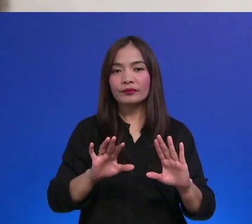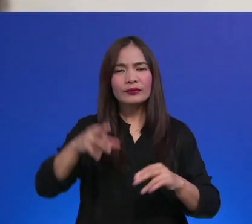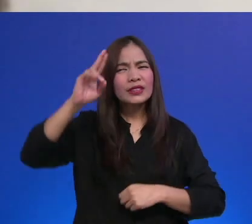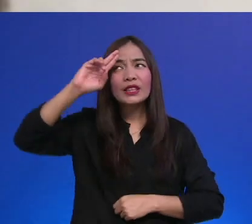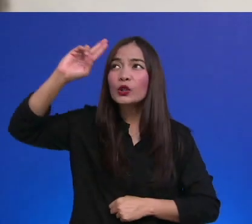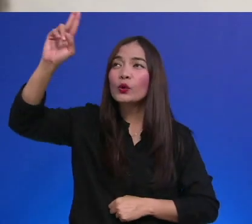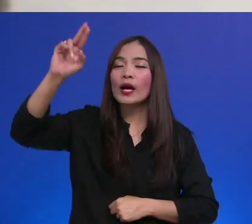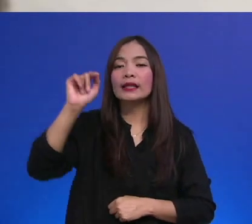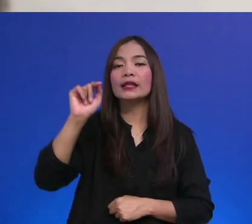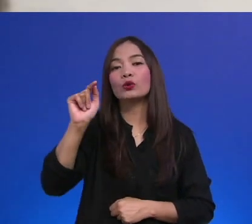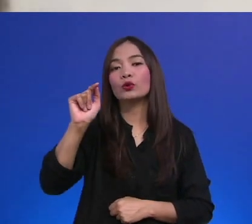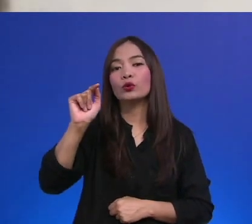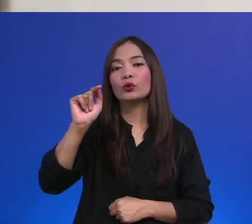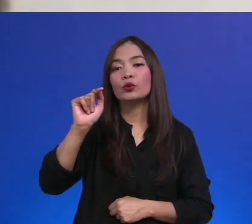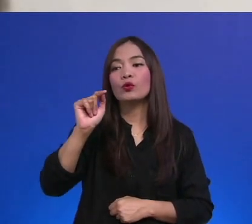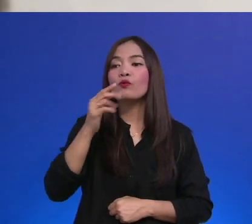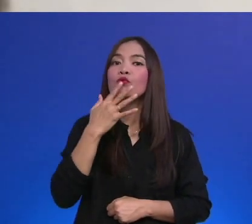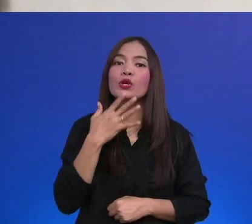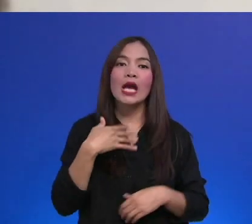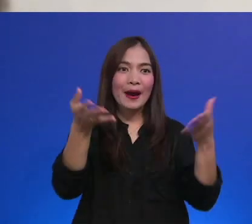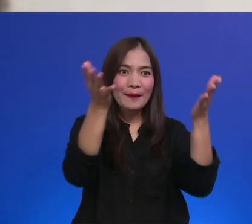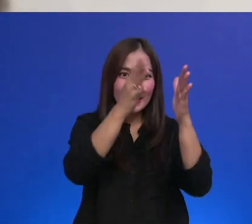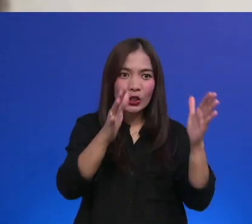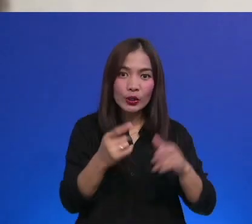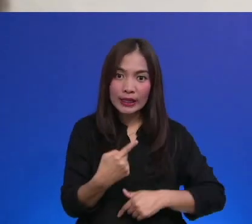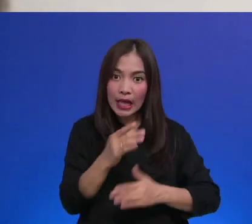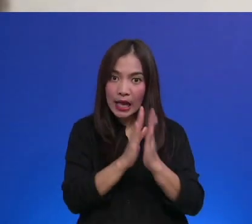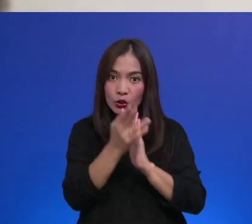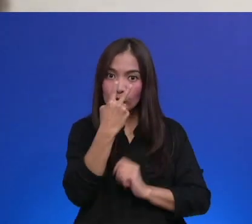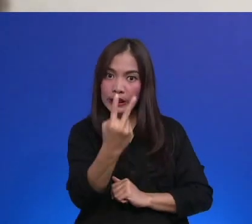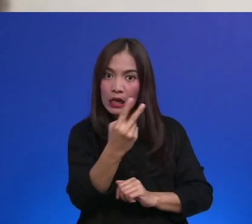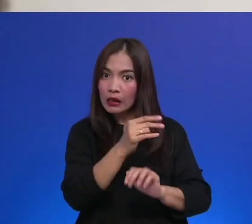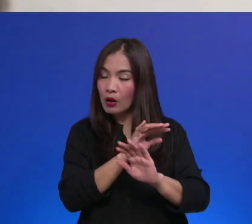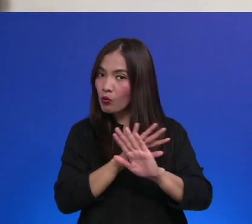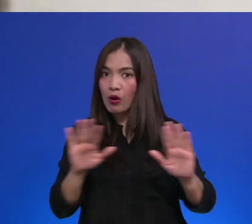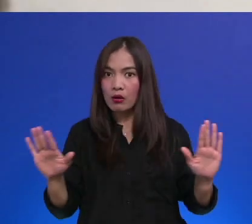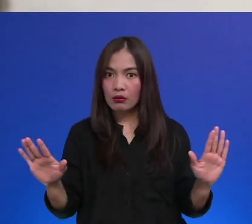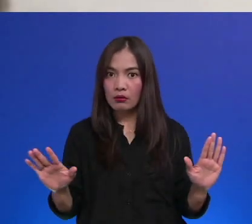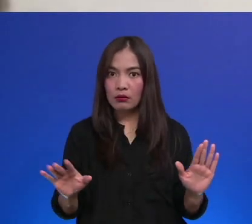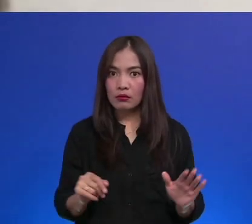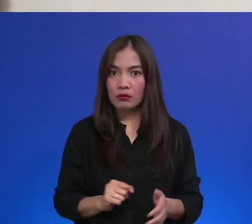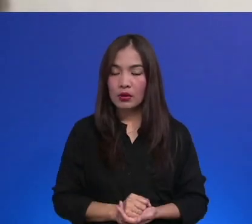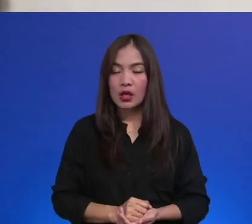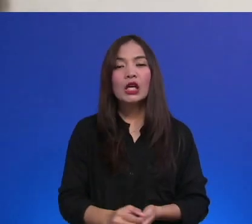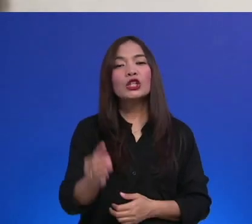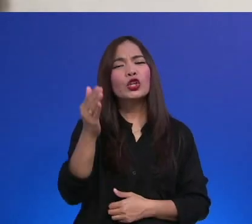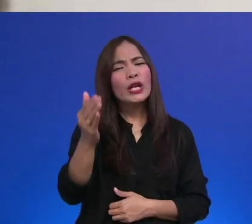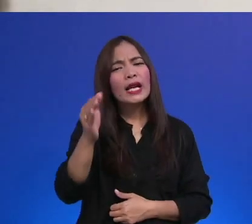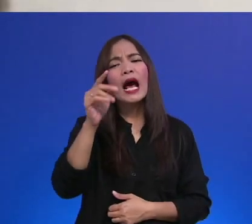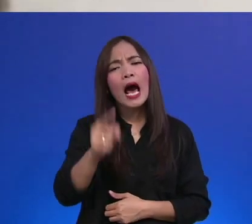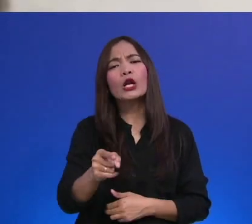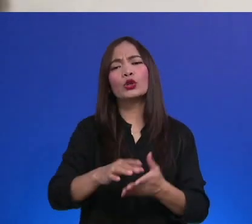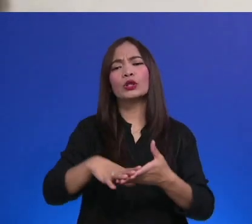itu berbentuk dan dapat dilihat saudara harus menerima